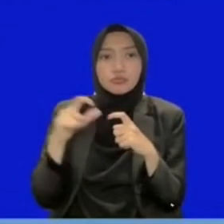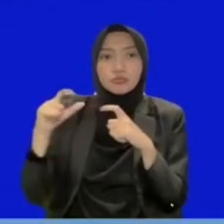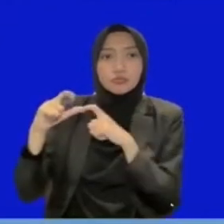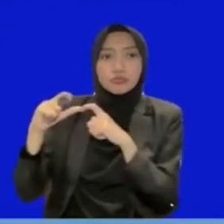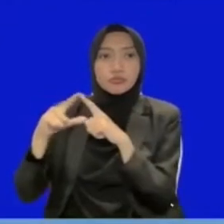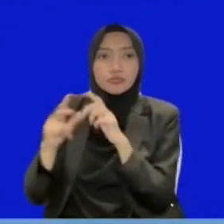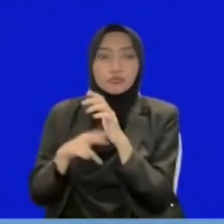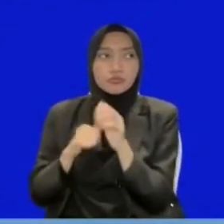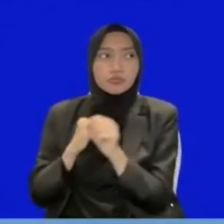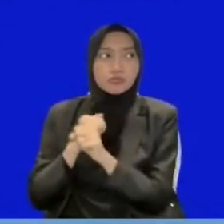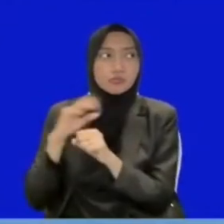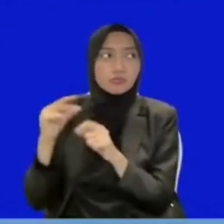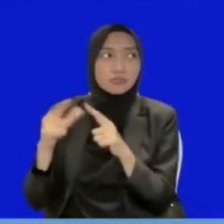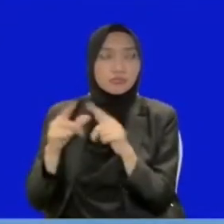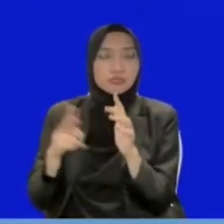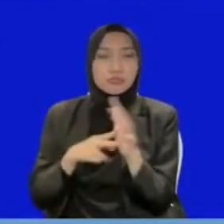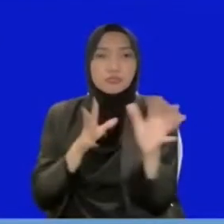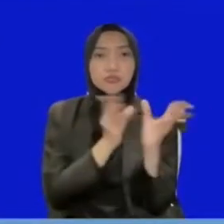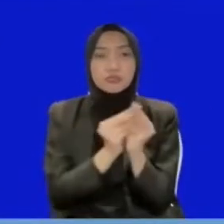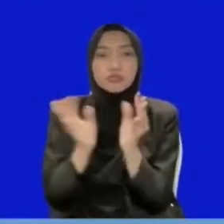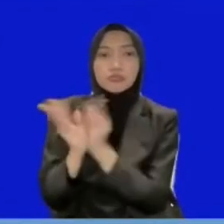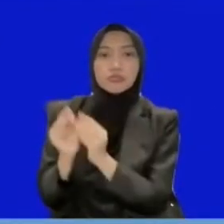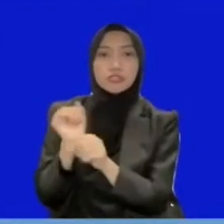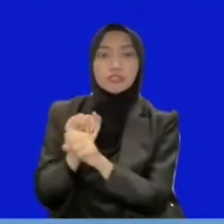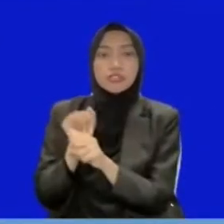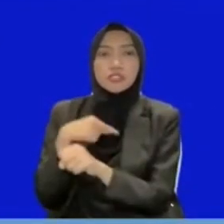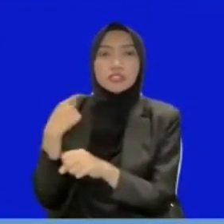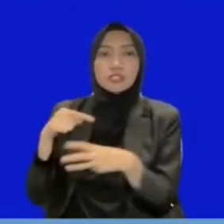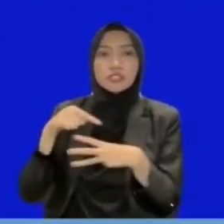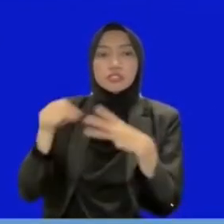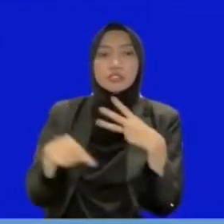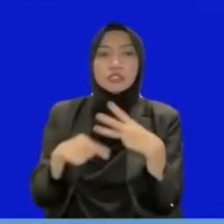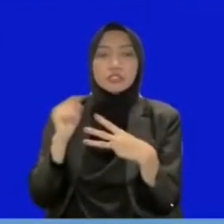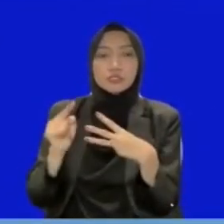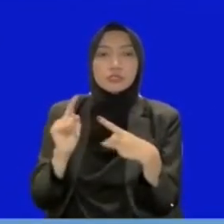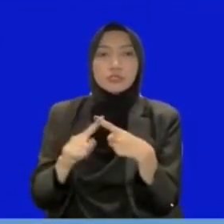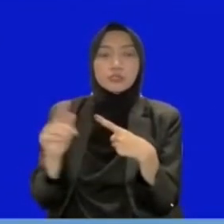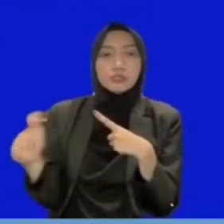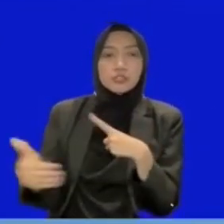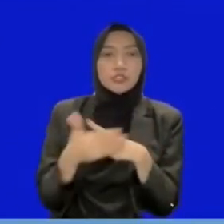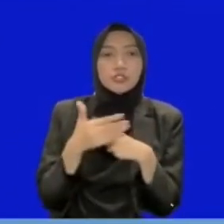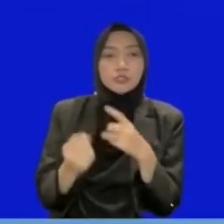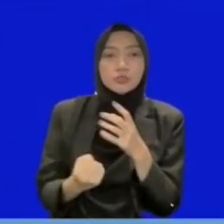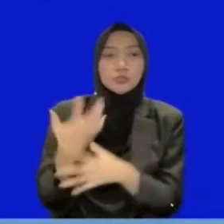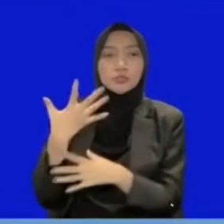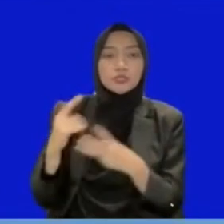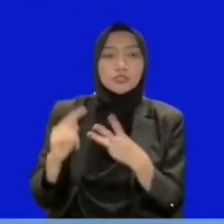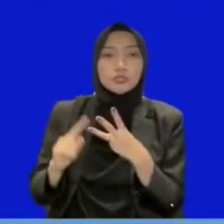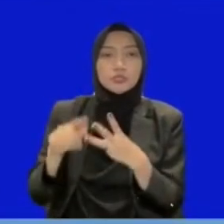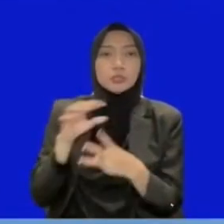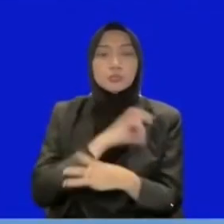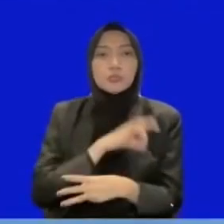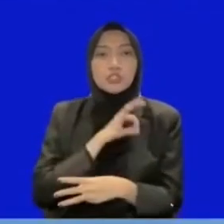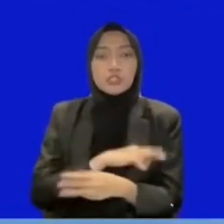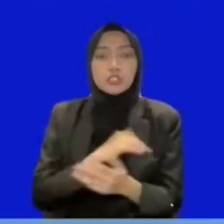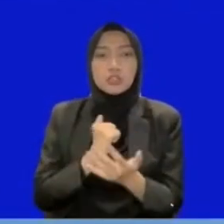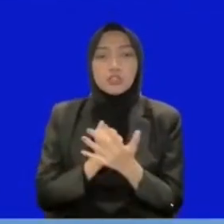Itu kita kategorikan pekerjaan kita itu menjadi tiga, yaitu ada pelindungan, pengembangan, dan manfaatan. Ini